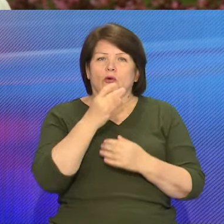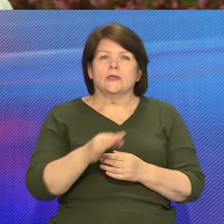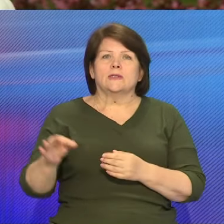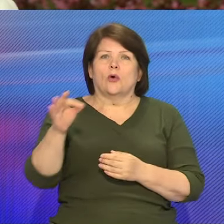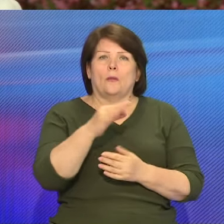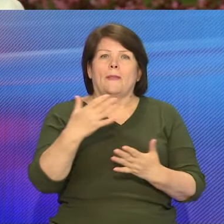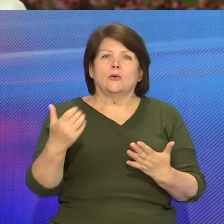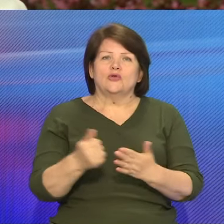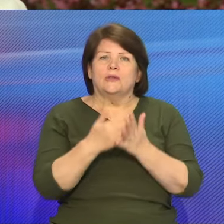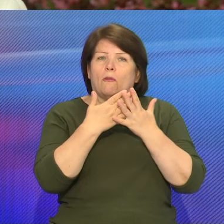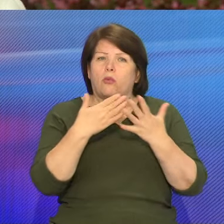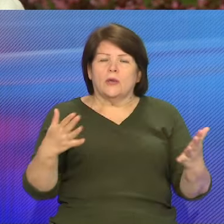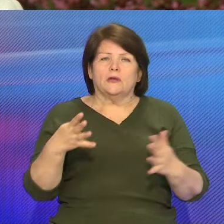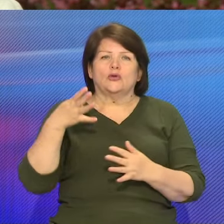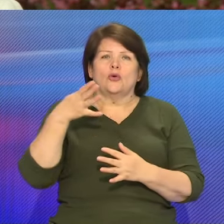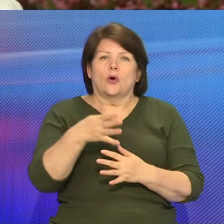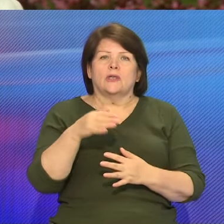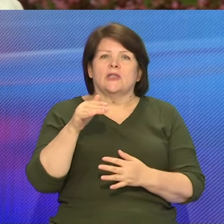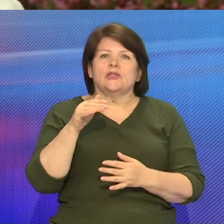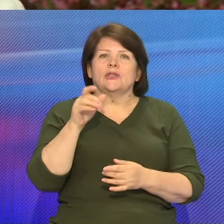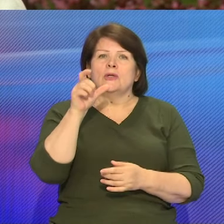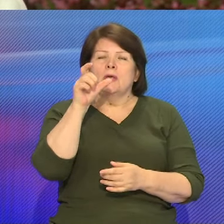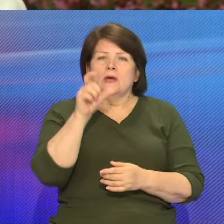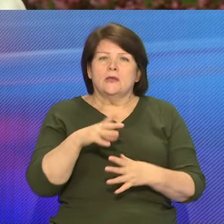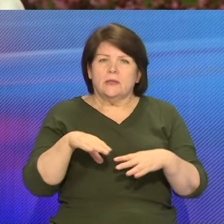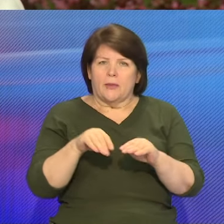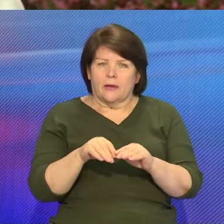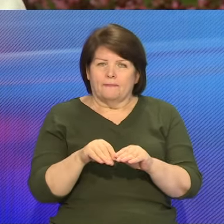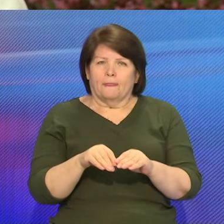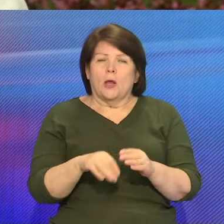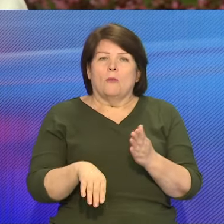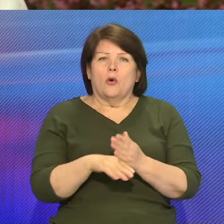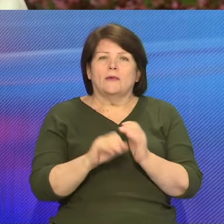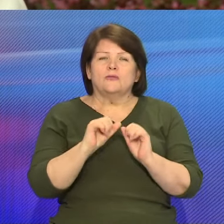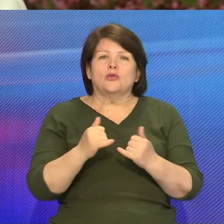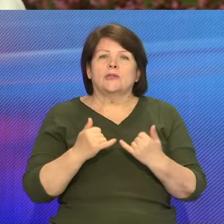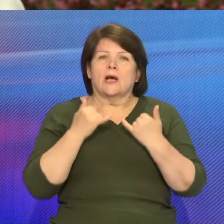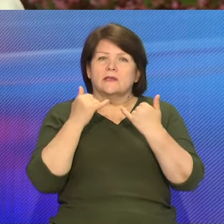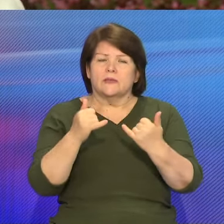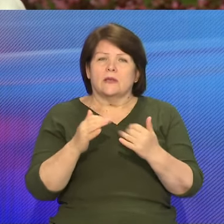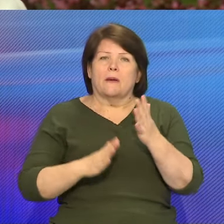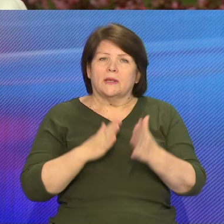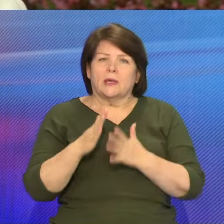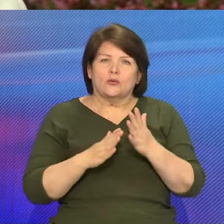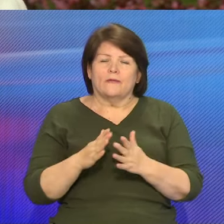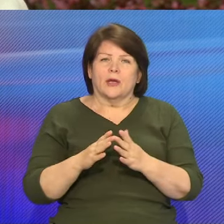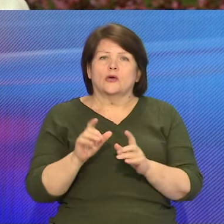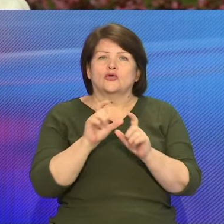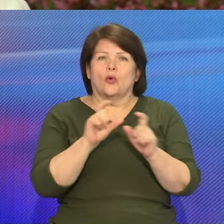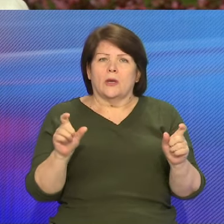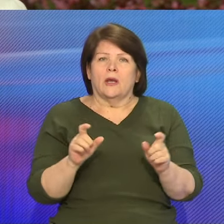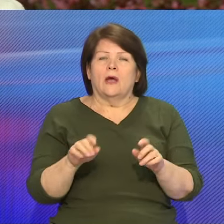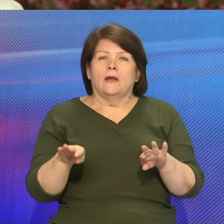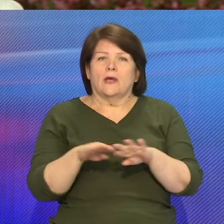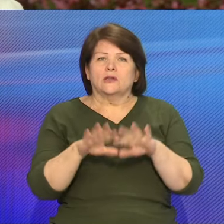области получило более 4000 семей. Помощь может оказываться на подготовку к школе, также по месту